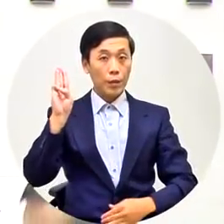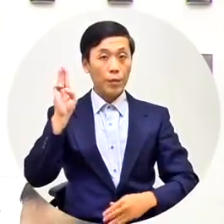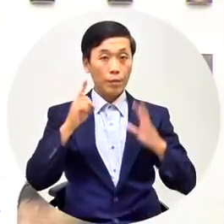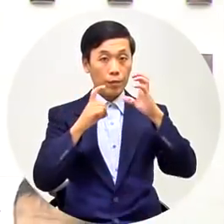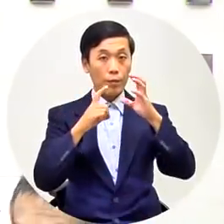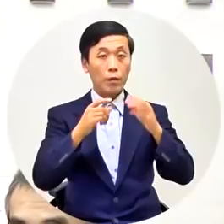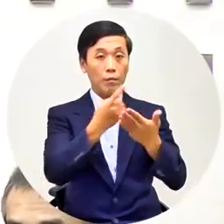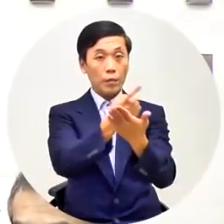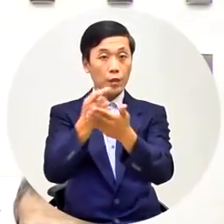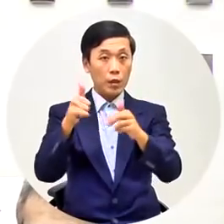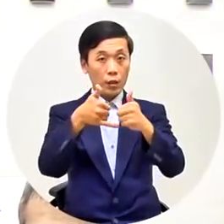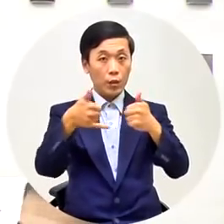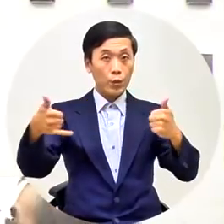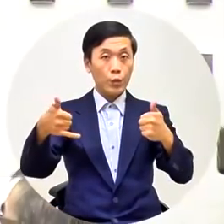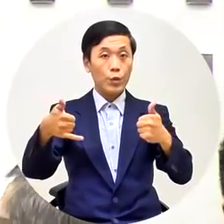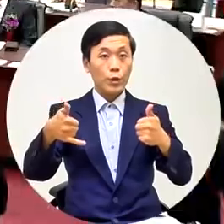誓：